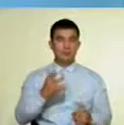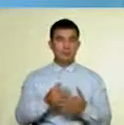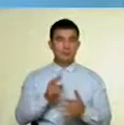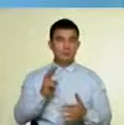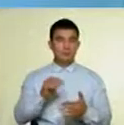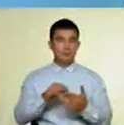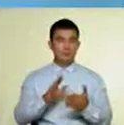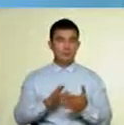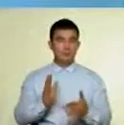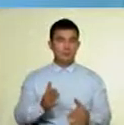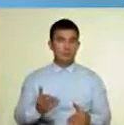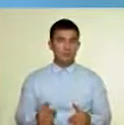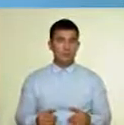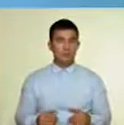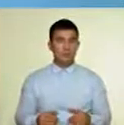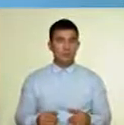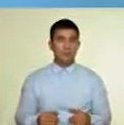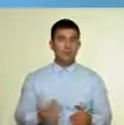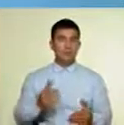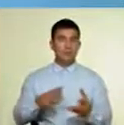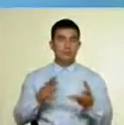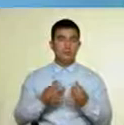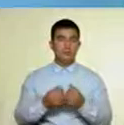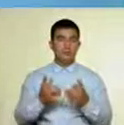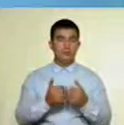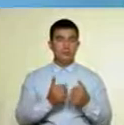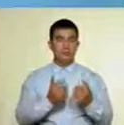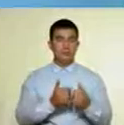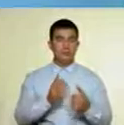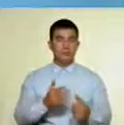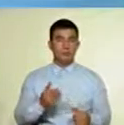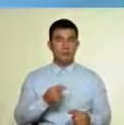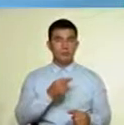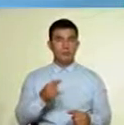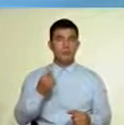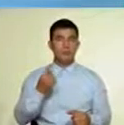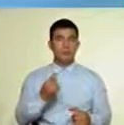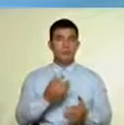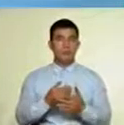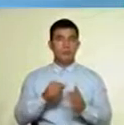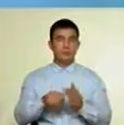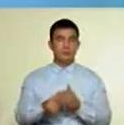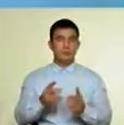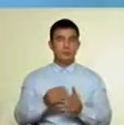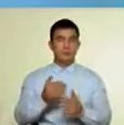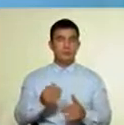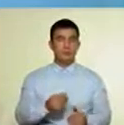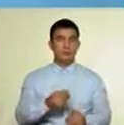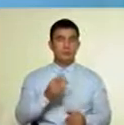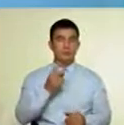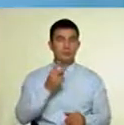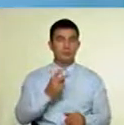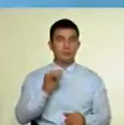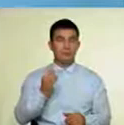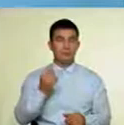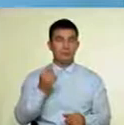olamiz. Demek, hisoblashlarni bajarsak, minus 1 ning 4-chi darajasi 1, 2 kere 1'imiz